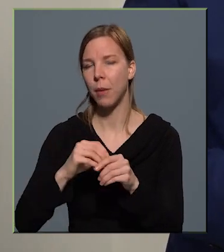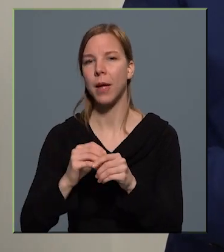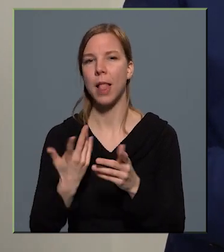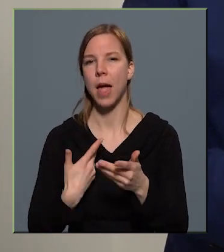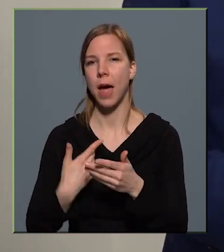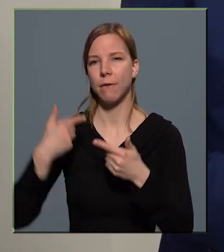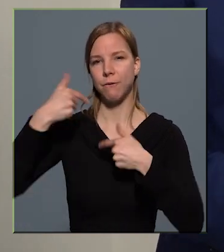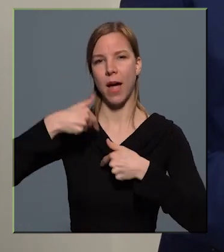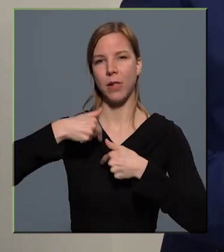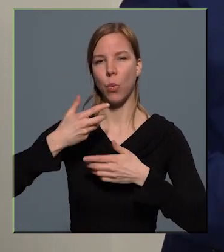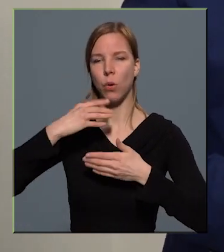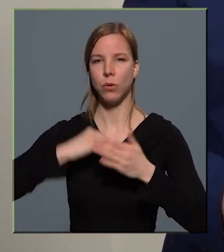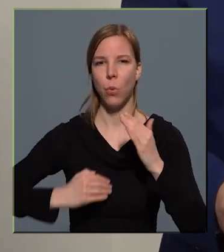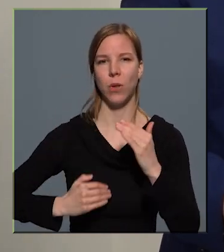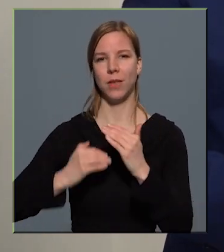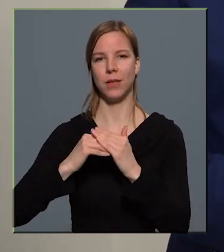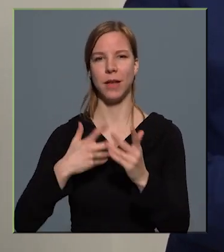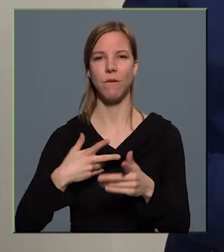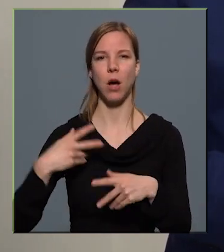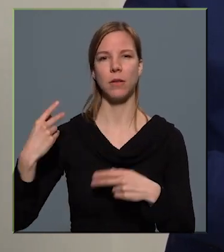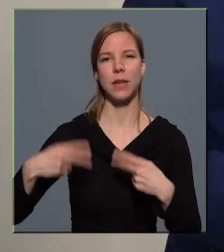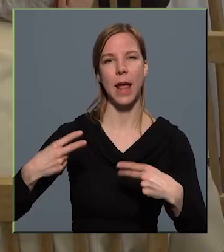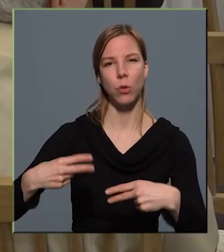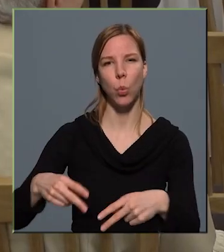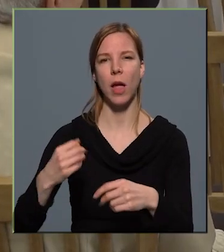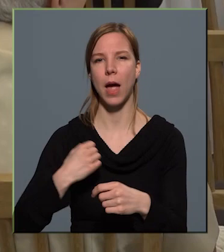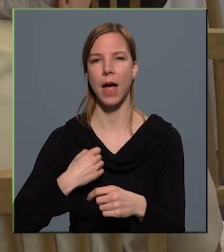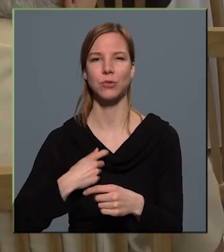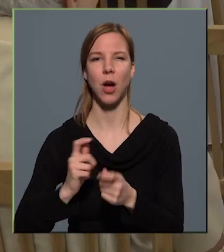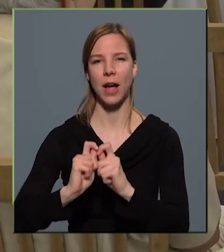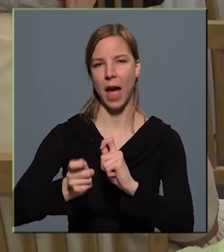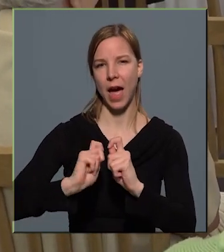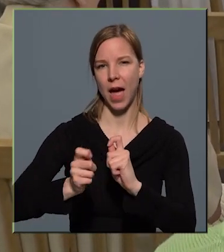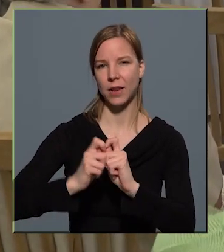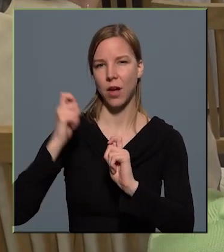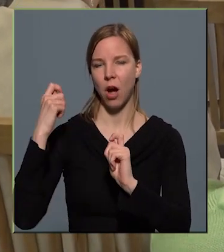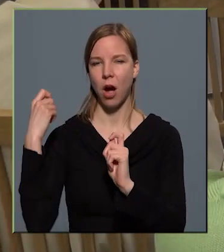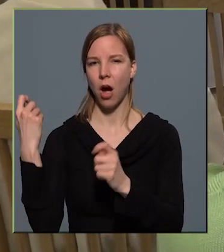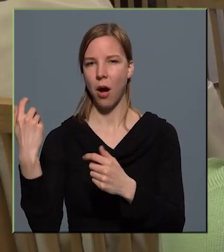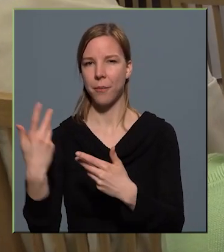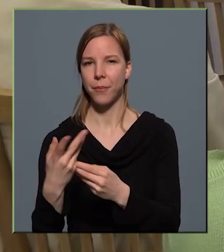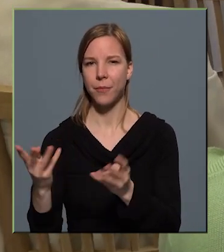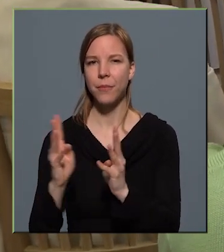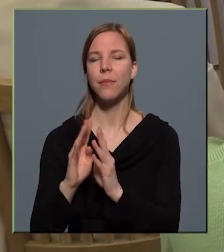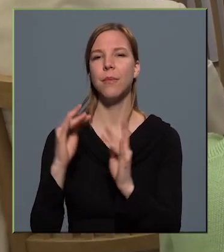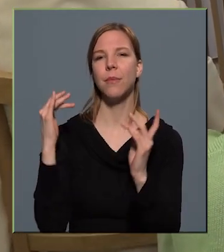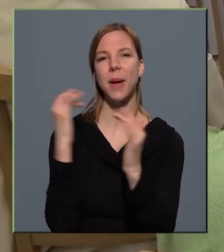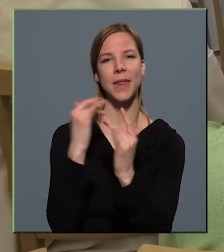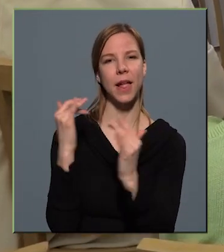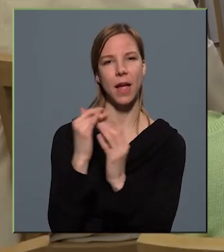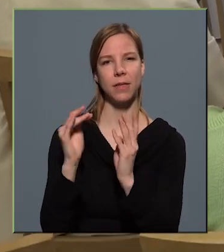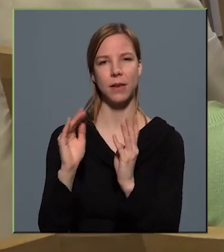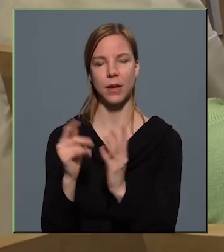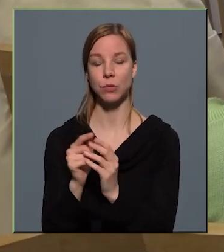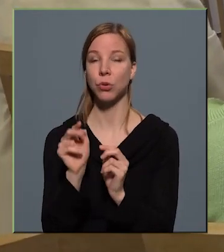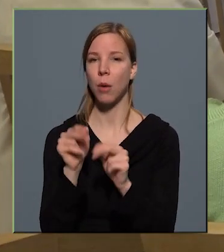lehet, kirándulások vannak, nagy kártyapartik, és olyan beszélgetések, amik azt gondolom, hogy